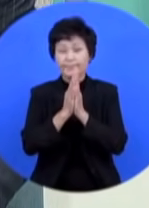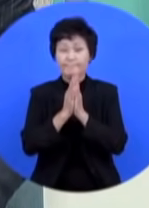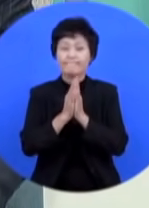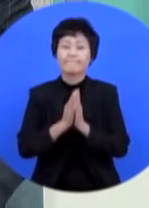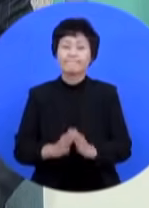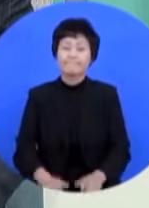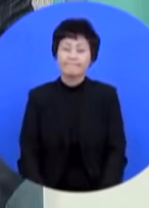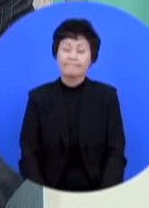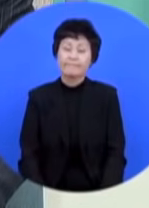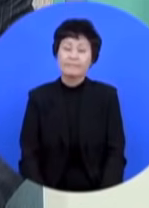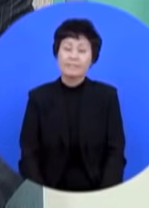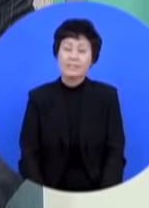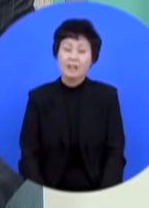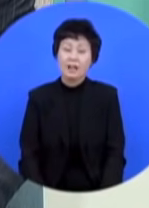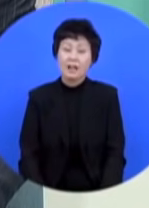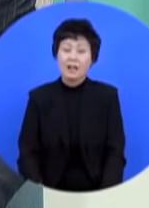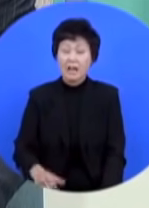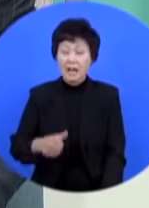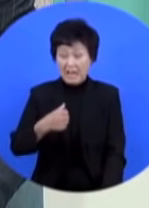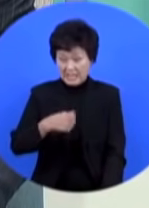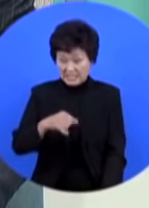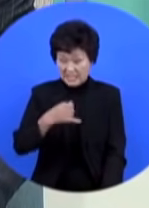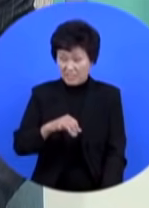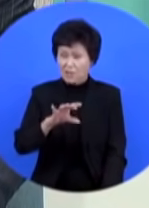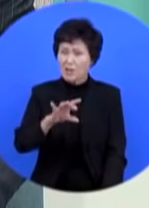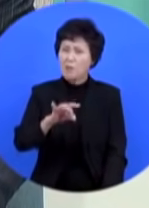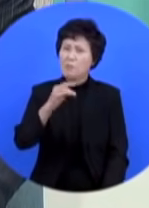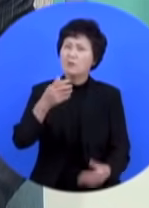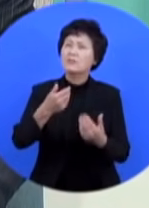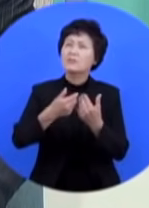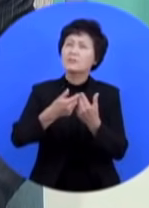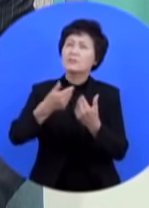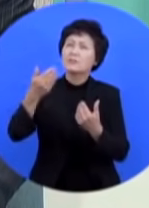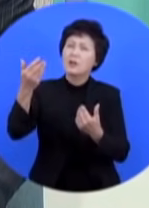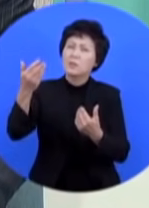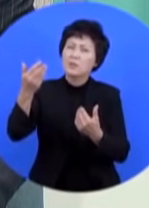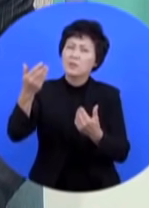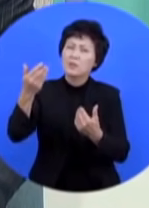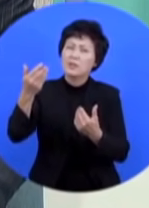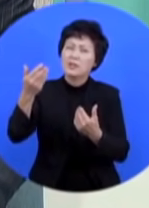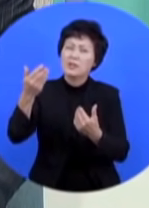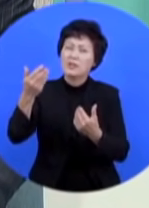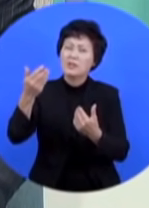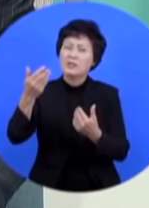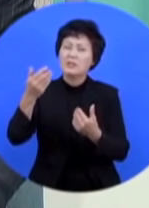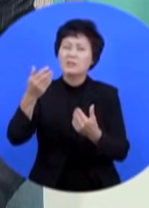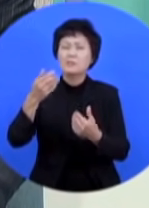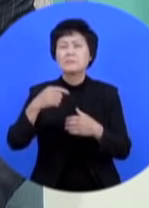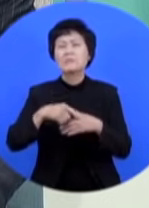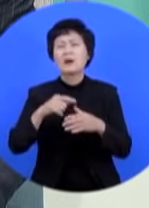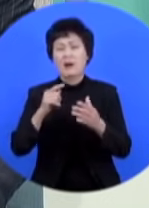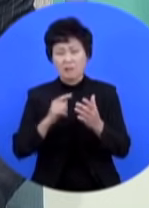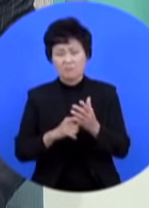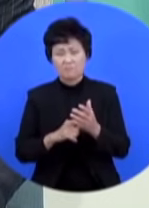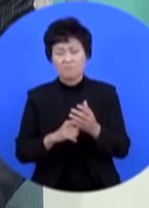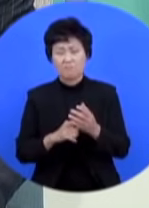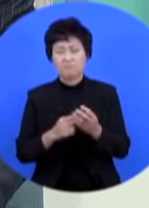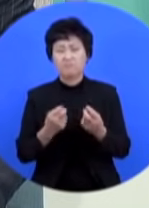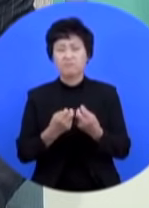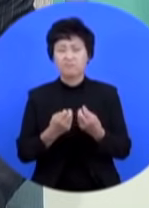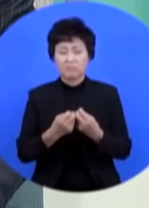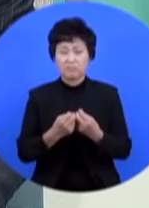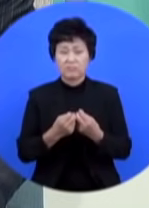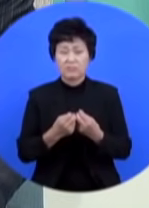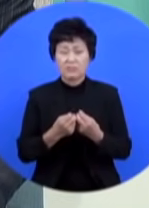자식을 먼저 보낸다는 것 자체가 어떻게 보면은 아무리 선교지에서 정말